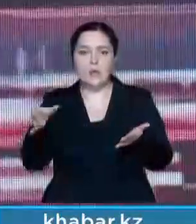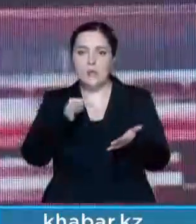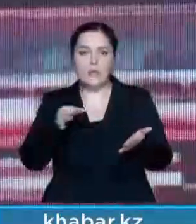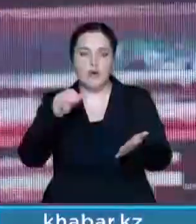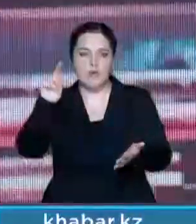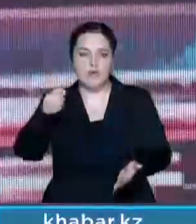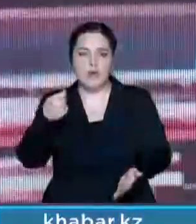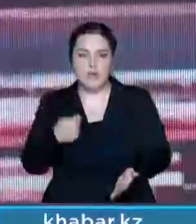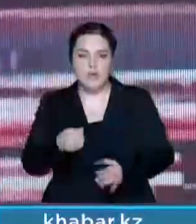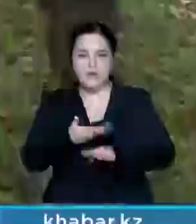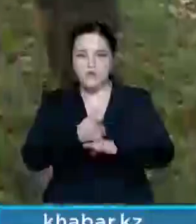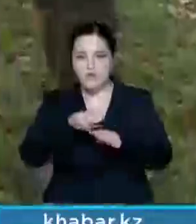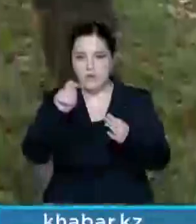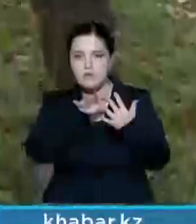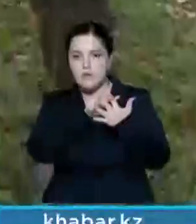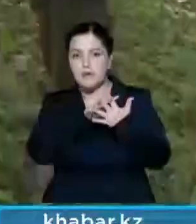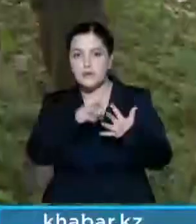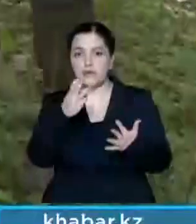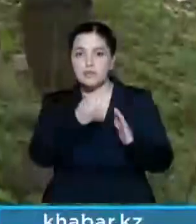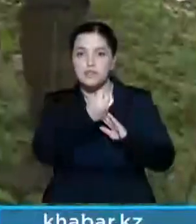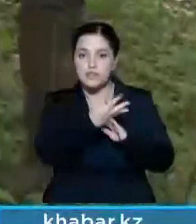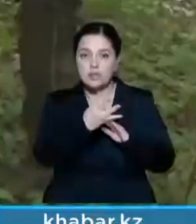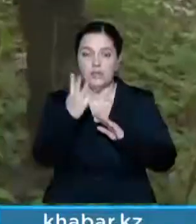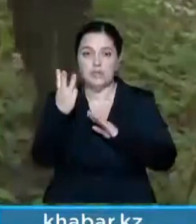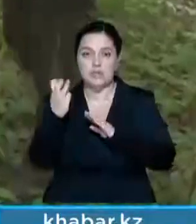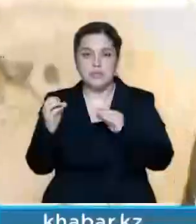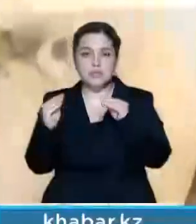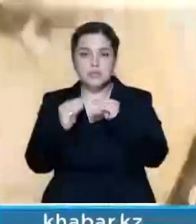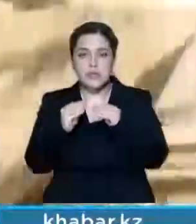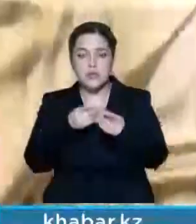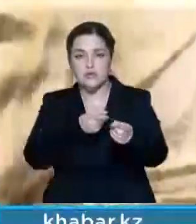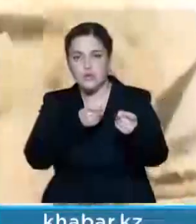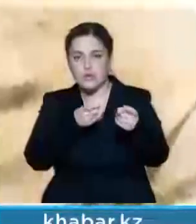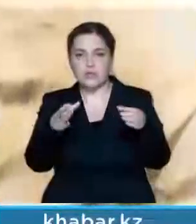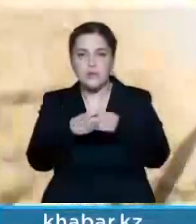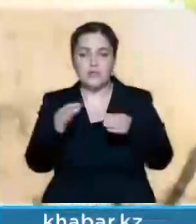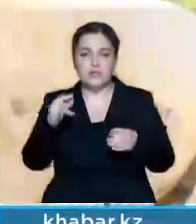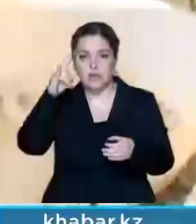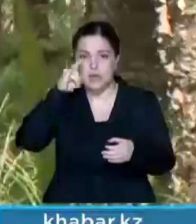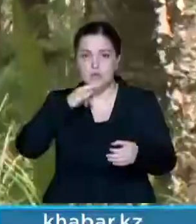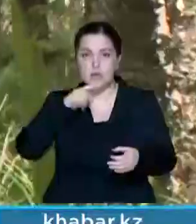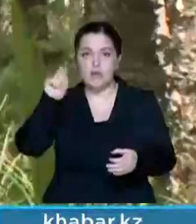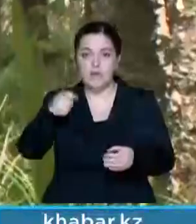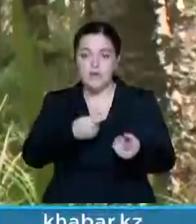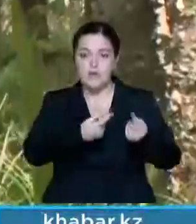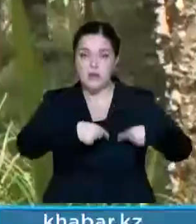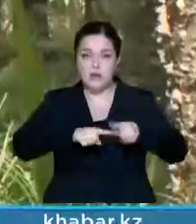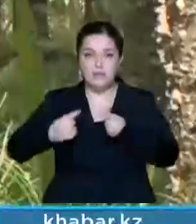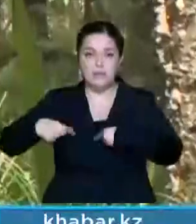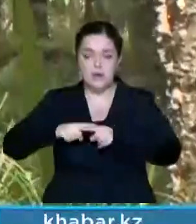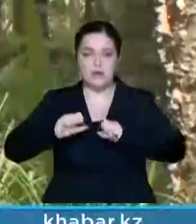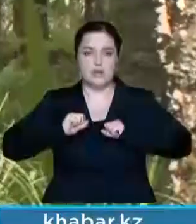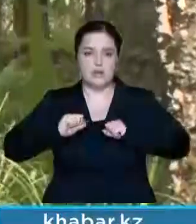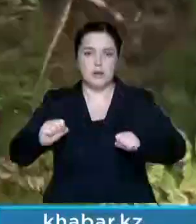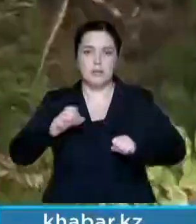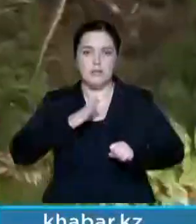войну. Тяжелые бои там тогда вели 314-я и 310-я стрелковые дивизии из Казахстана. Эти войсковые соединения